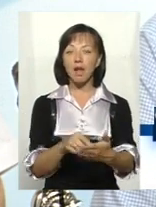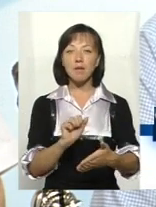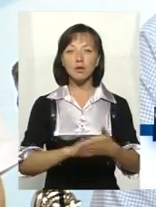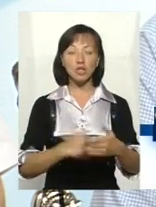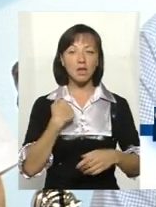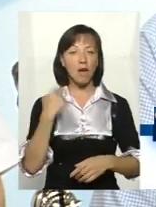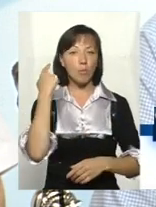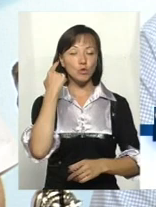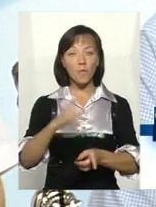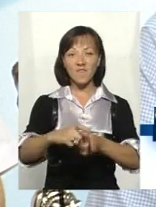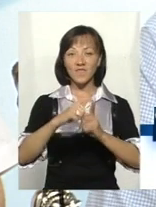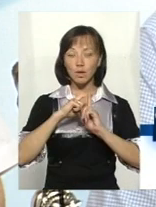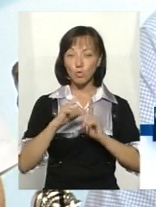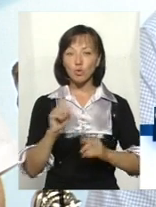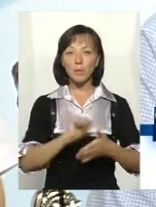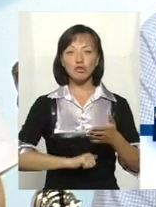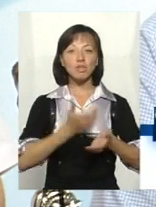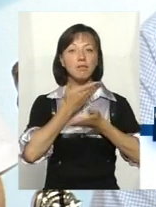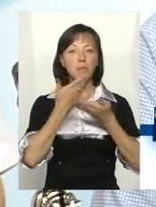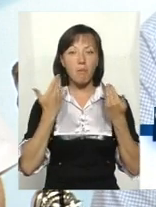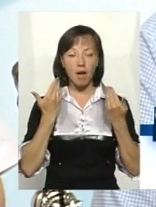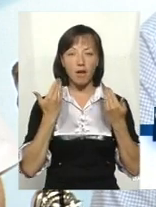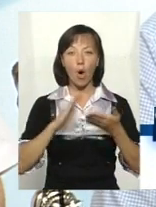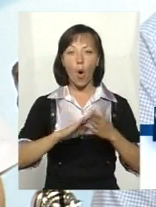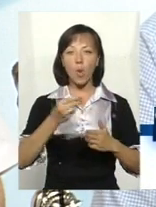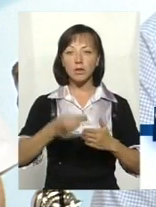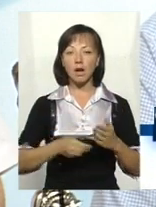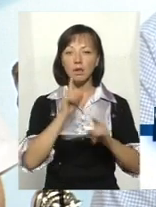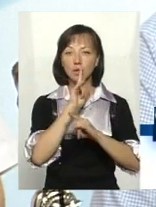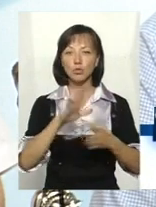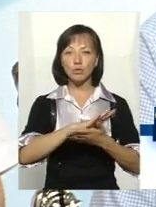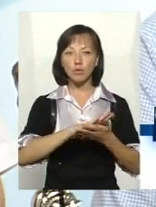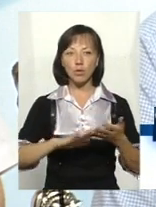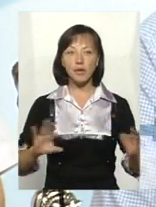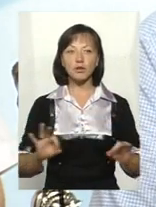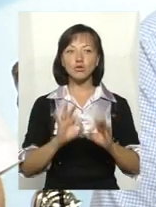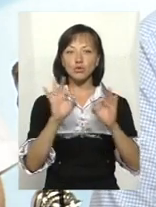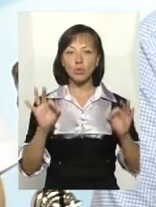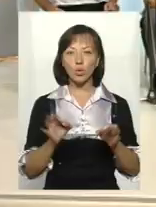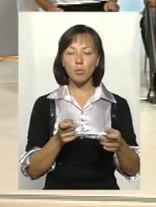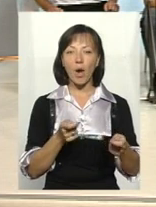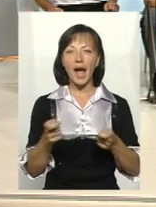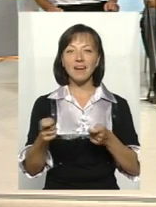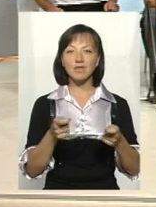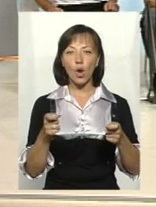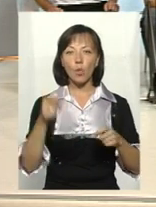почув відповідь, що причини немає, контракт не буде продовжений жодному керівнику навчального